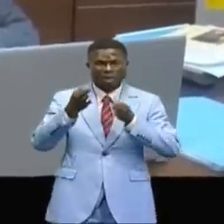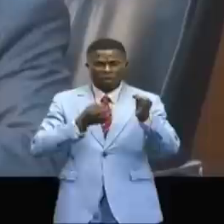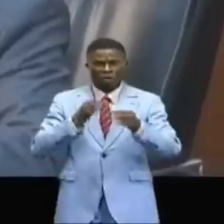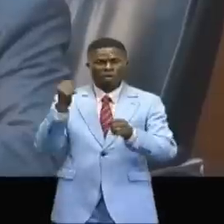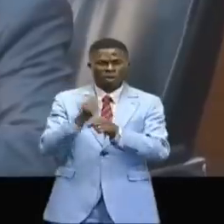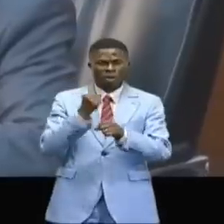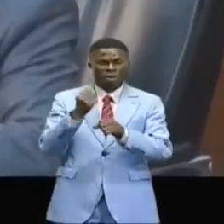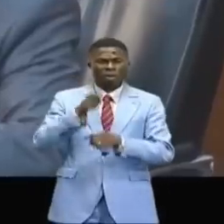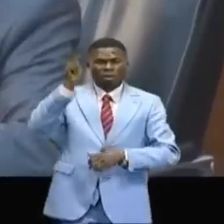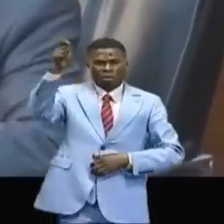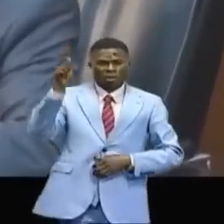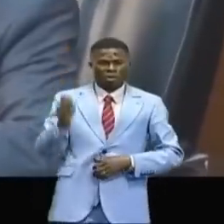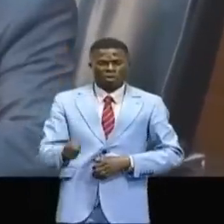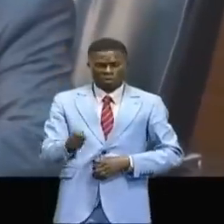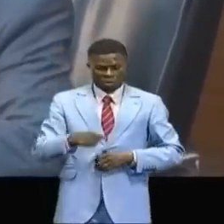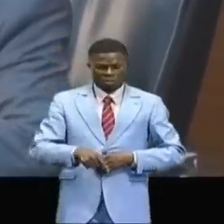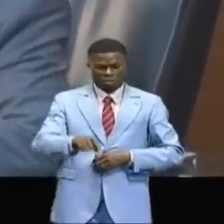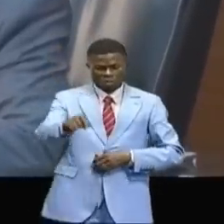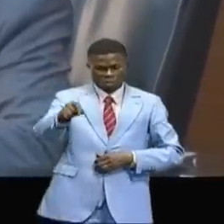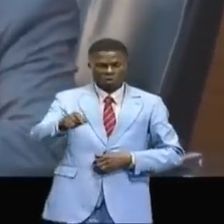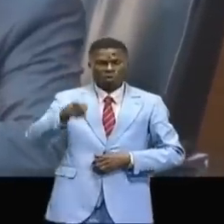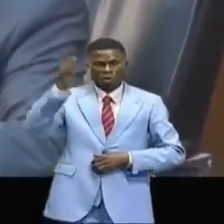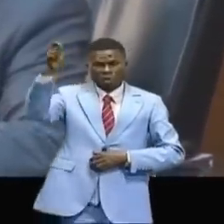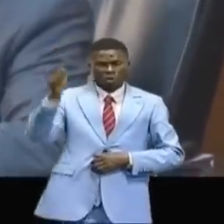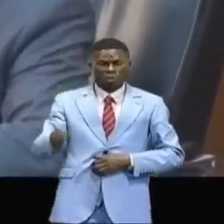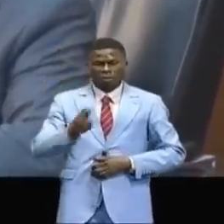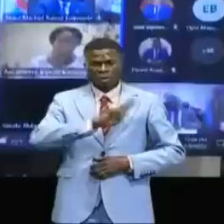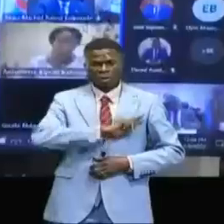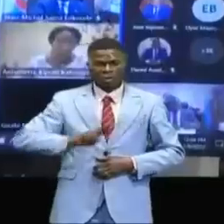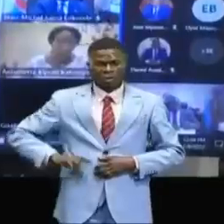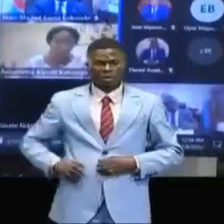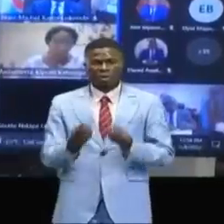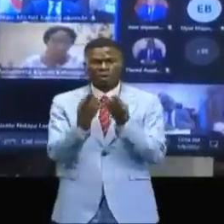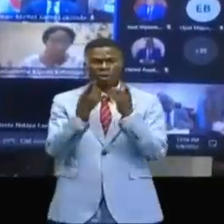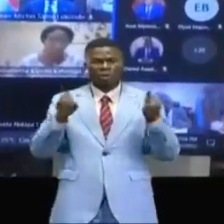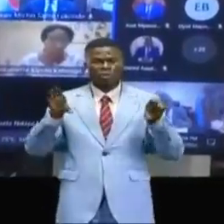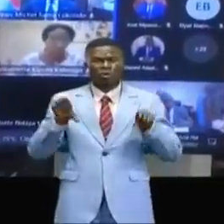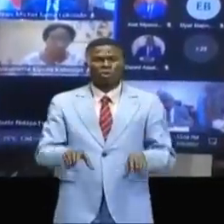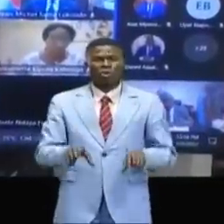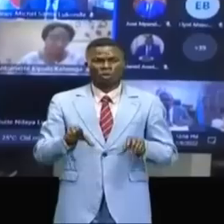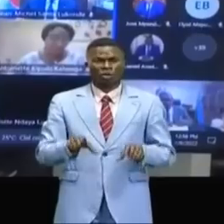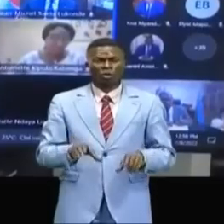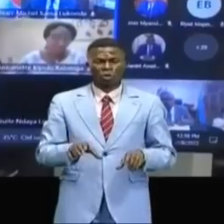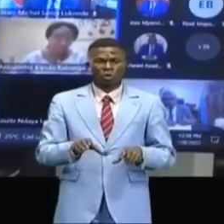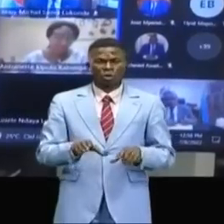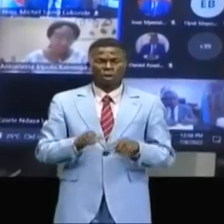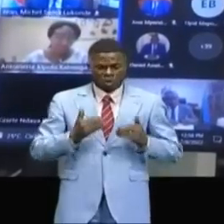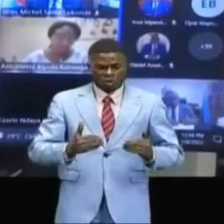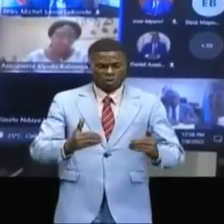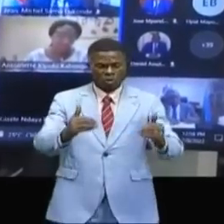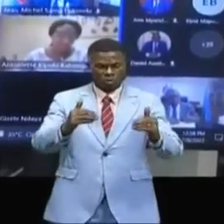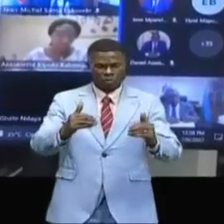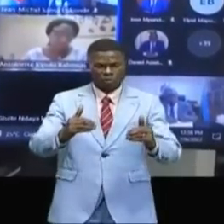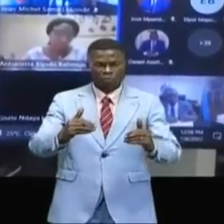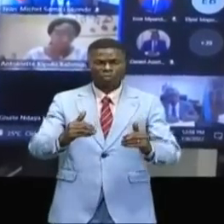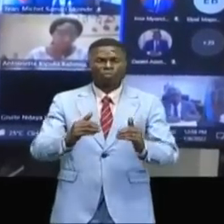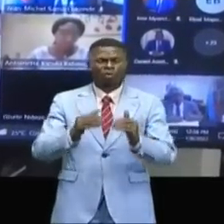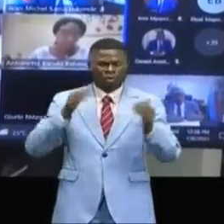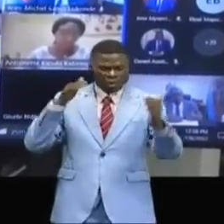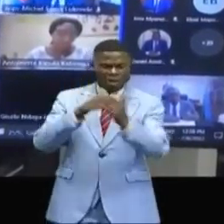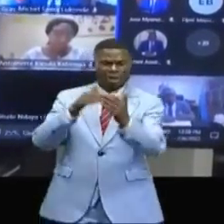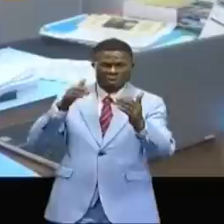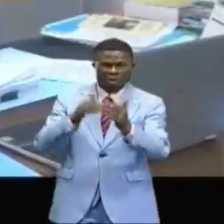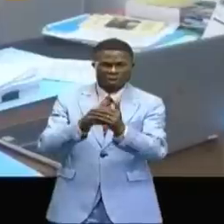opérations militaires en cours menées par les forces armées de la République démocratique du Congo qui continuent à maintenir la pression sur